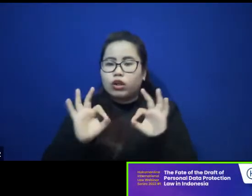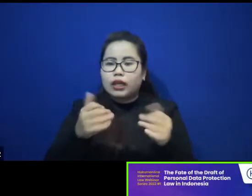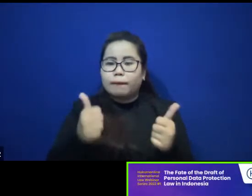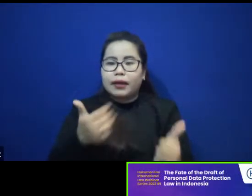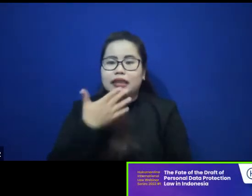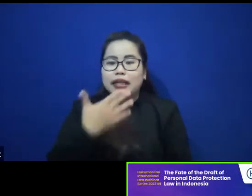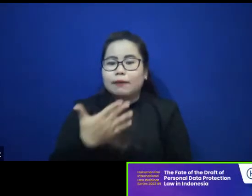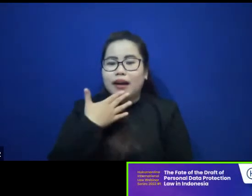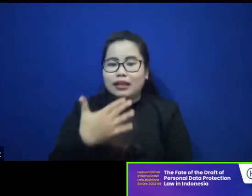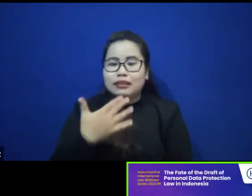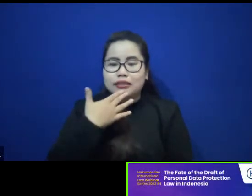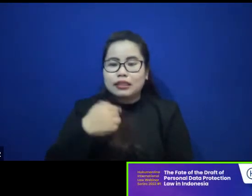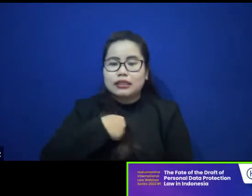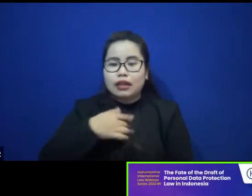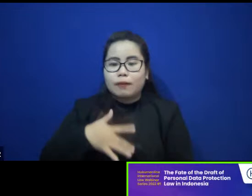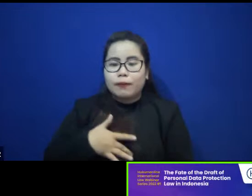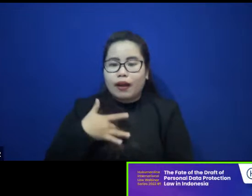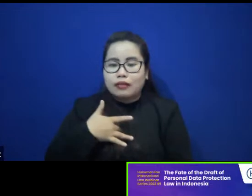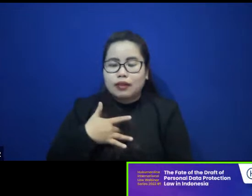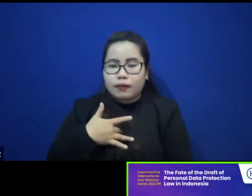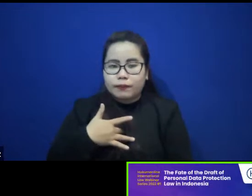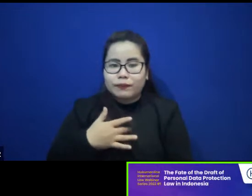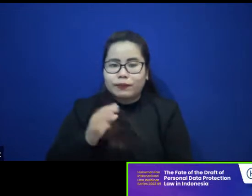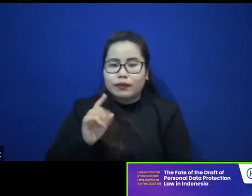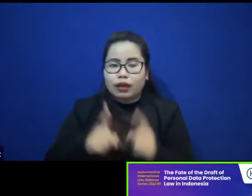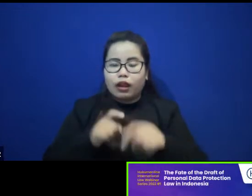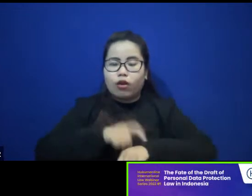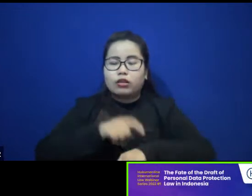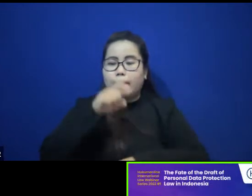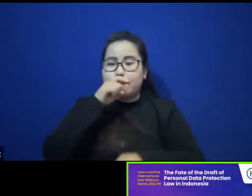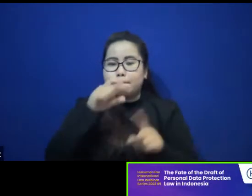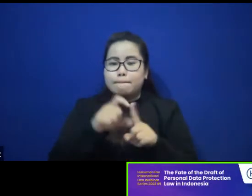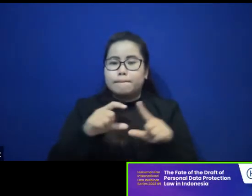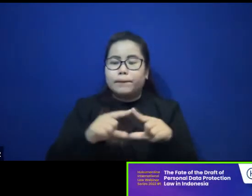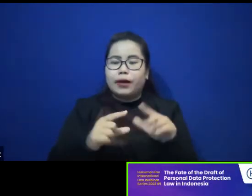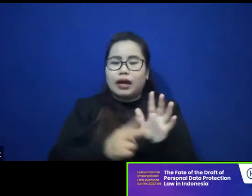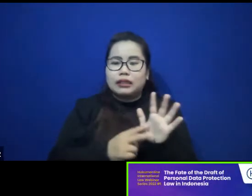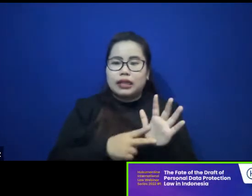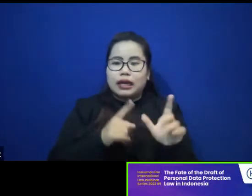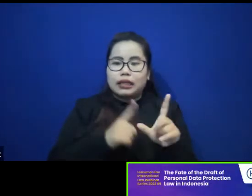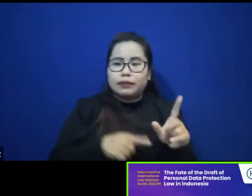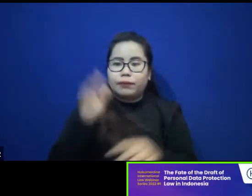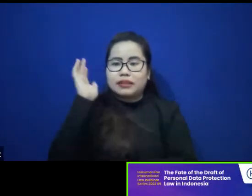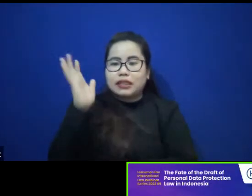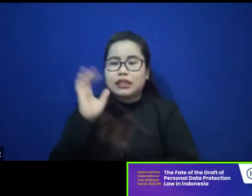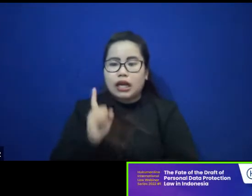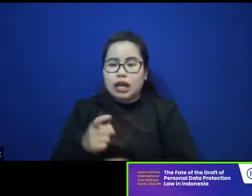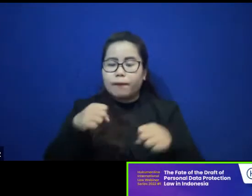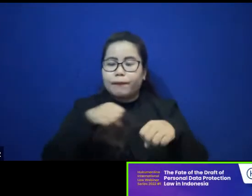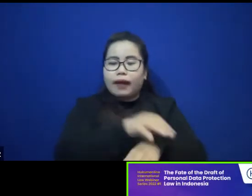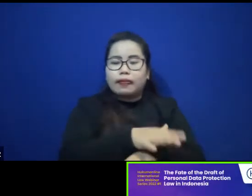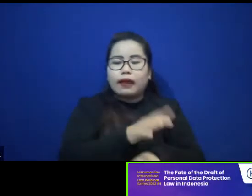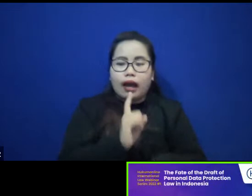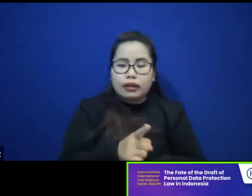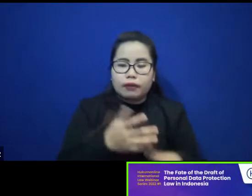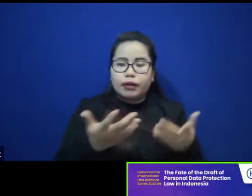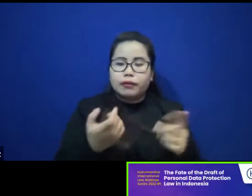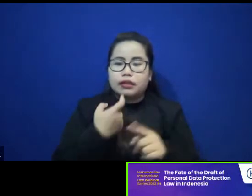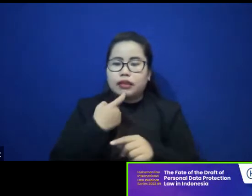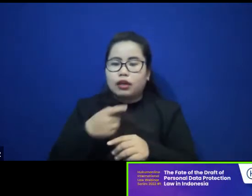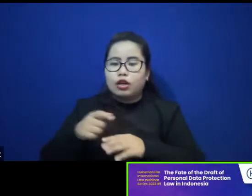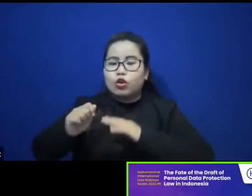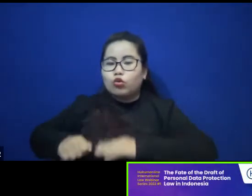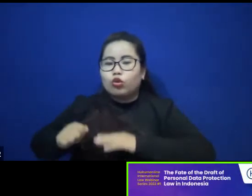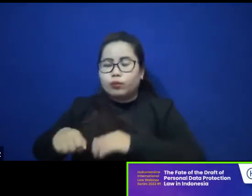om saya merasa bahwa ketika pada ini presentasi Sisi prakteknya ada corporate lonya ada dan